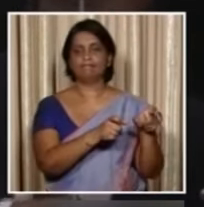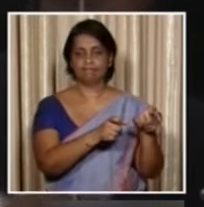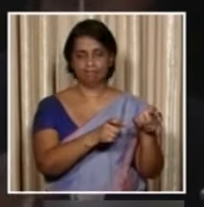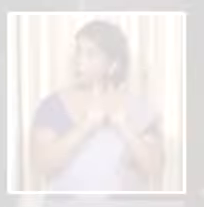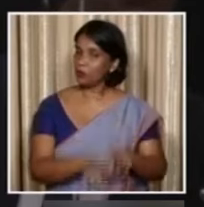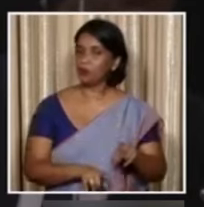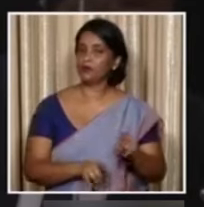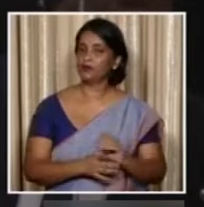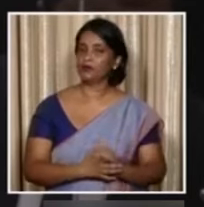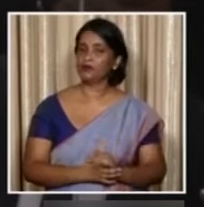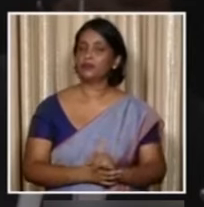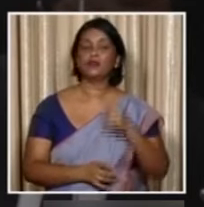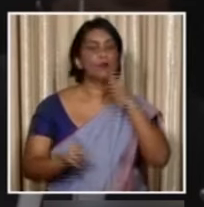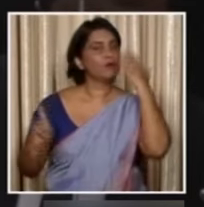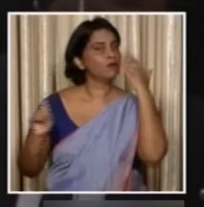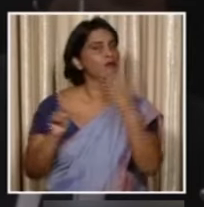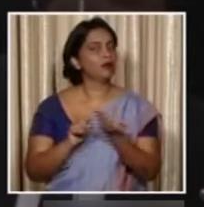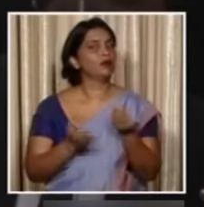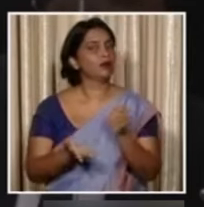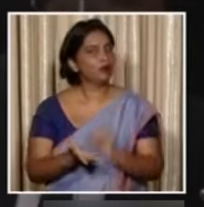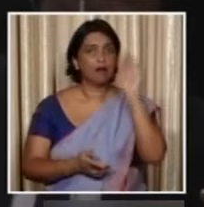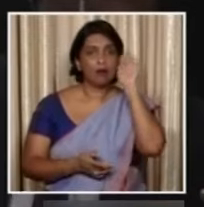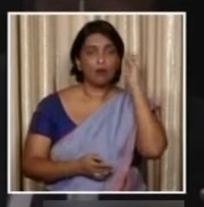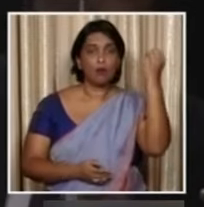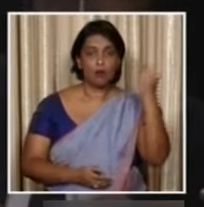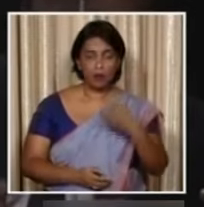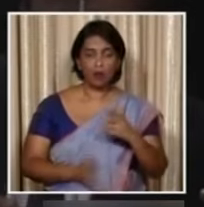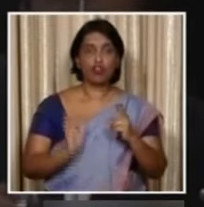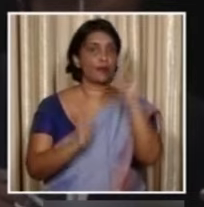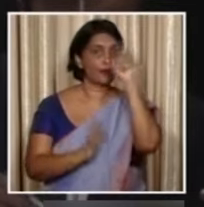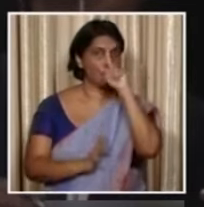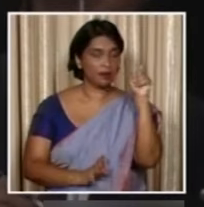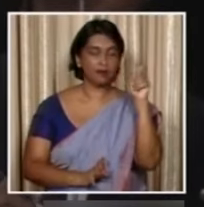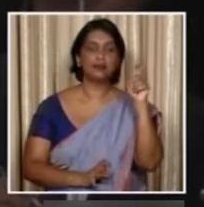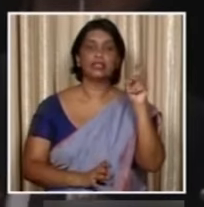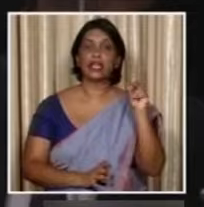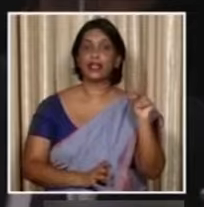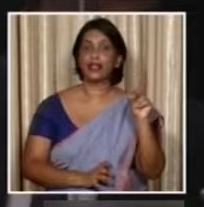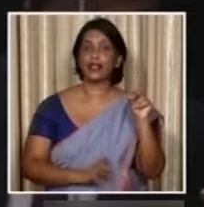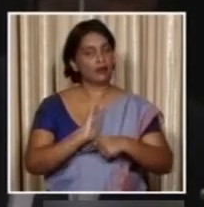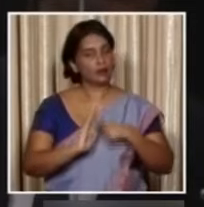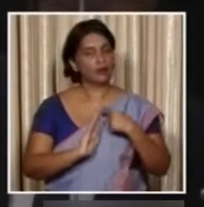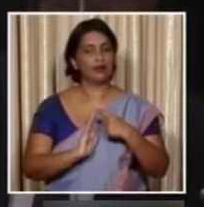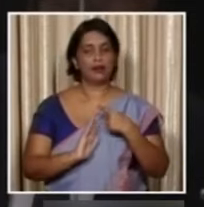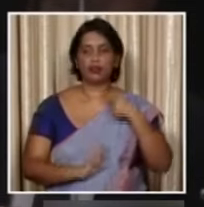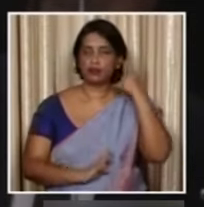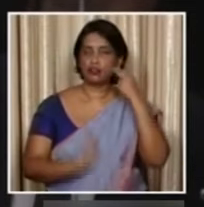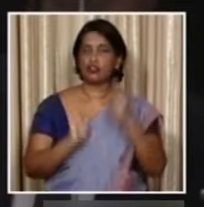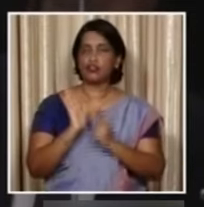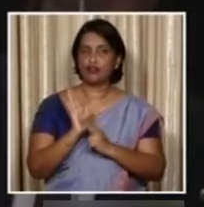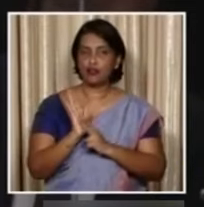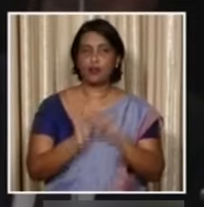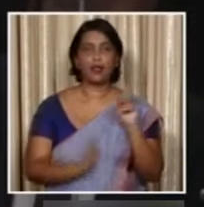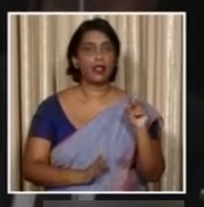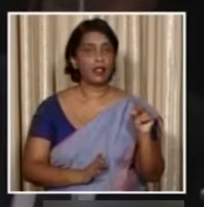නිකුත් කළා තිබෙනවා. මේ පිළිබඳ යලි අහන්නට දිනය නොවැම්බර් මාසයේ 11 වෙනිදාට නියම කළා තියෙනවා. නොවැම්බර් මාසයේ